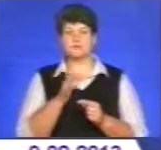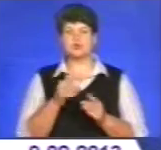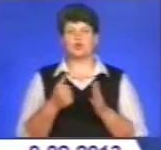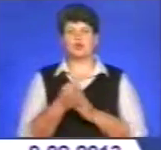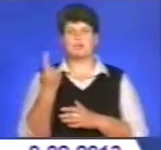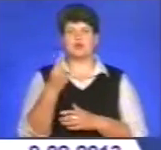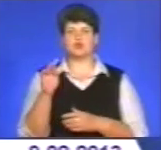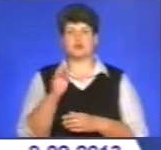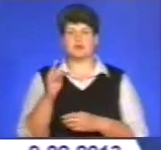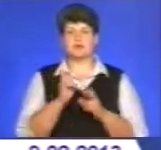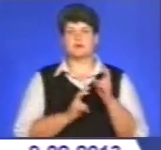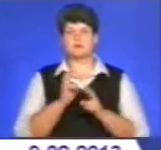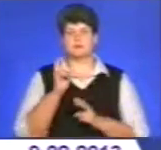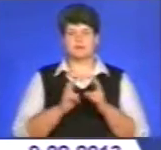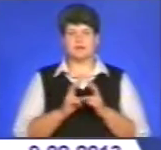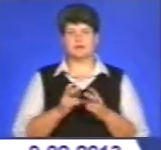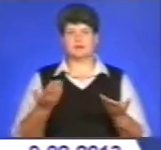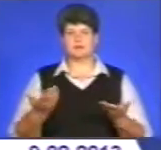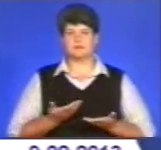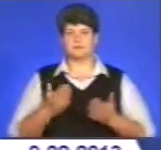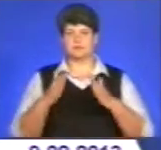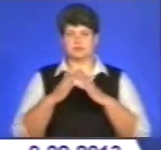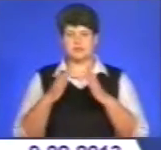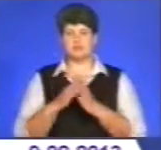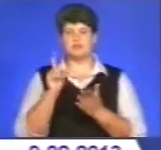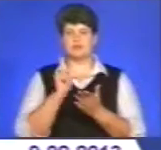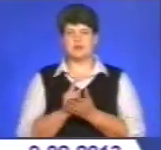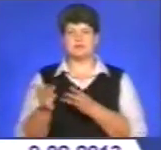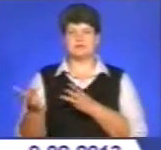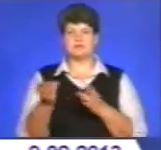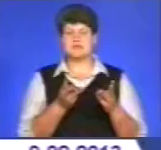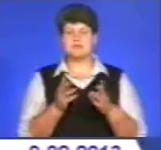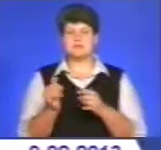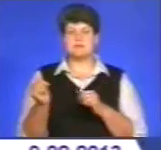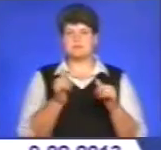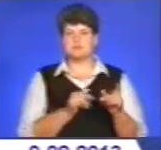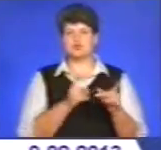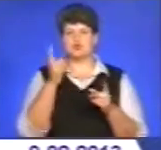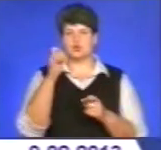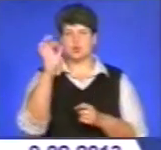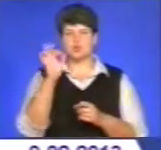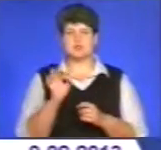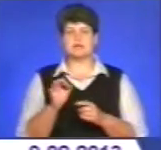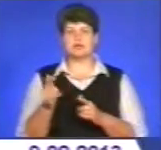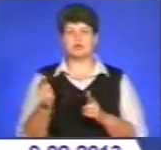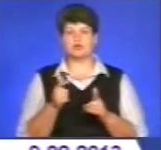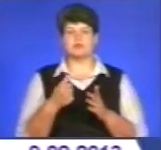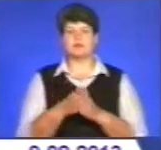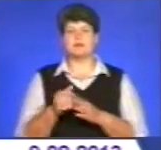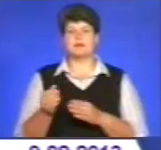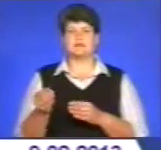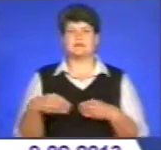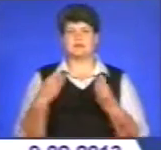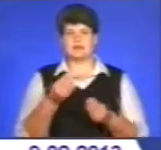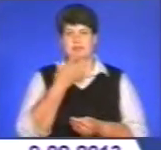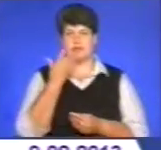жовтня промислові об'єкти та житловий фонд країни має забезпечити 100% готовність для постачання тепла, зазначає